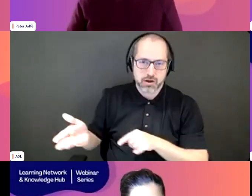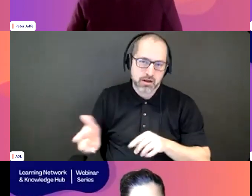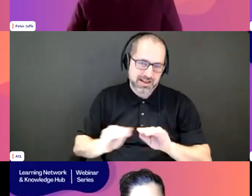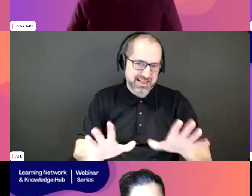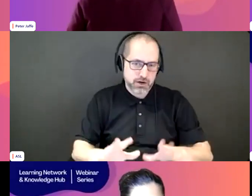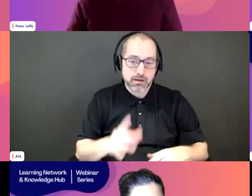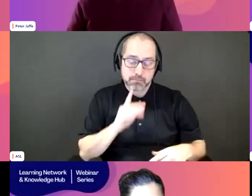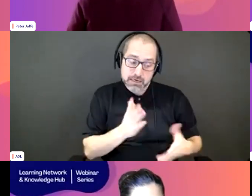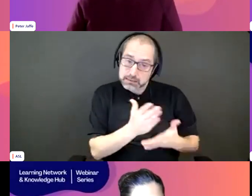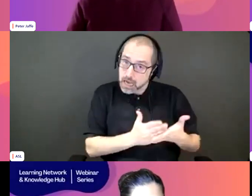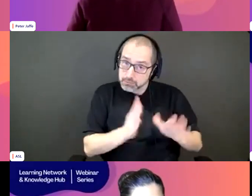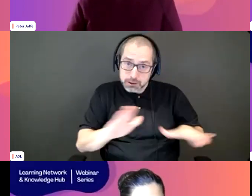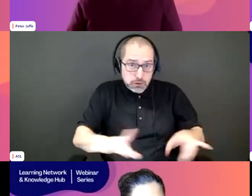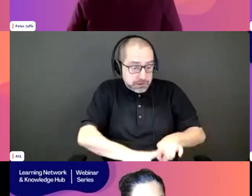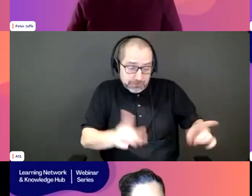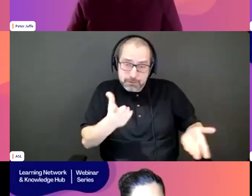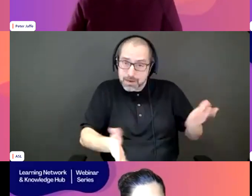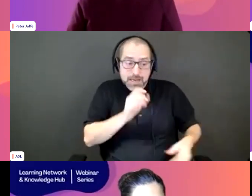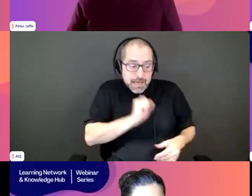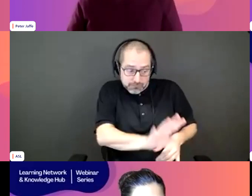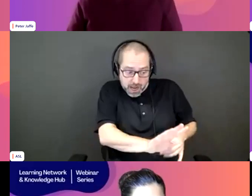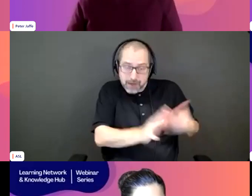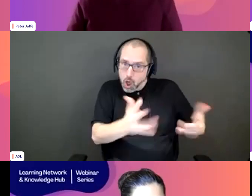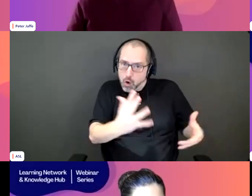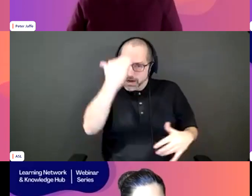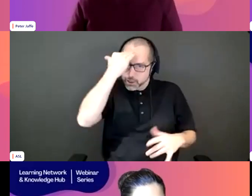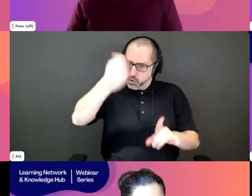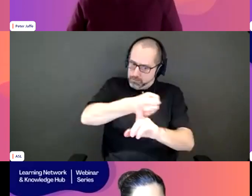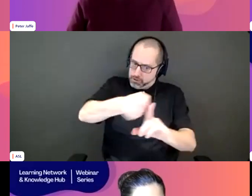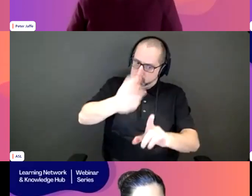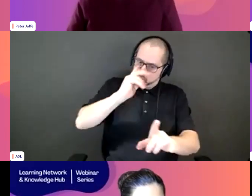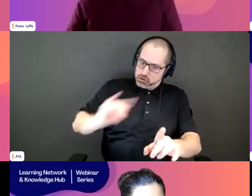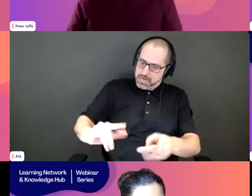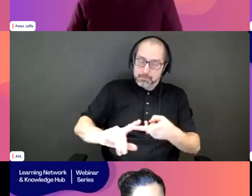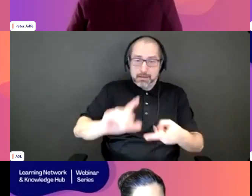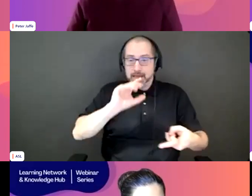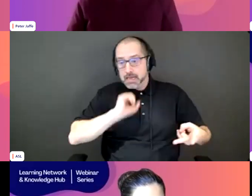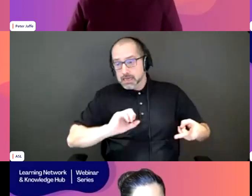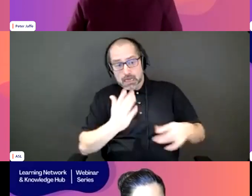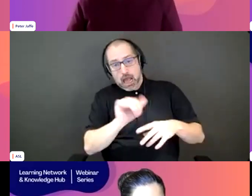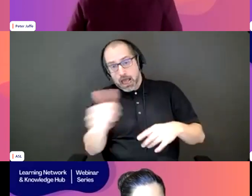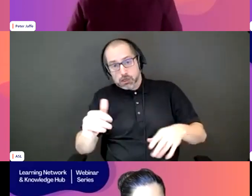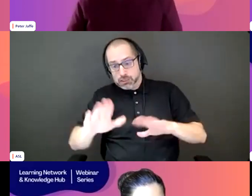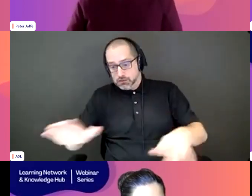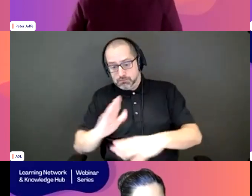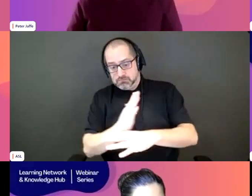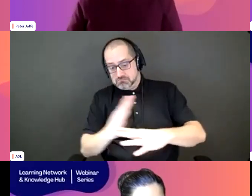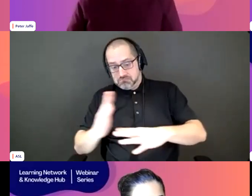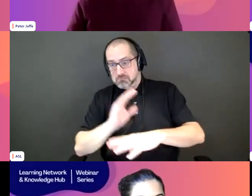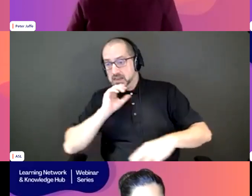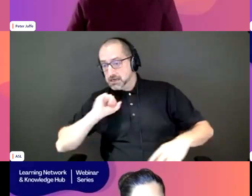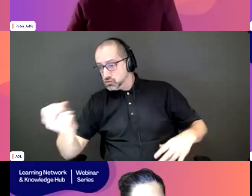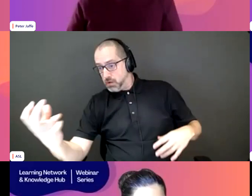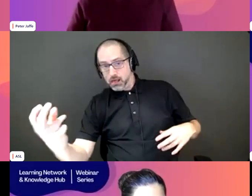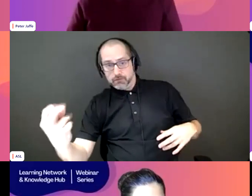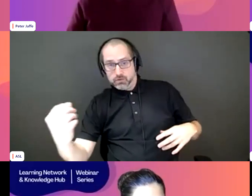tellement différent à l'âge de 5 ans ils savent déjà qui est l'agresseur et peut-être à 12 ans donc ils n'ont